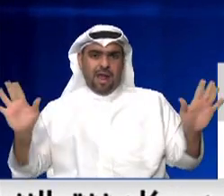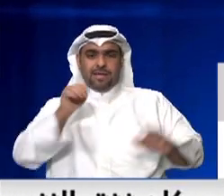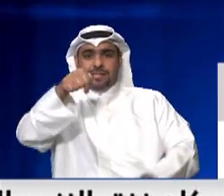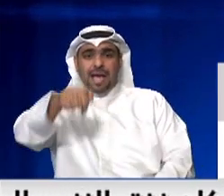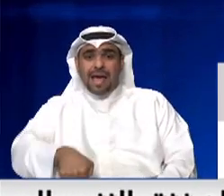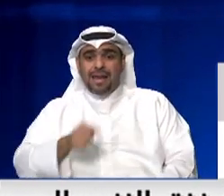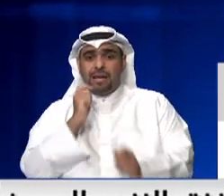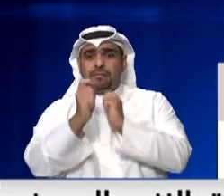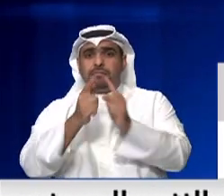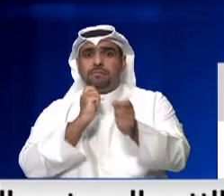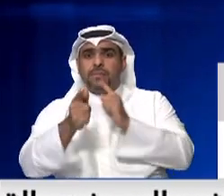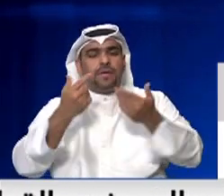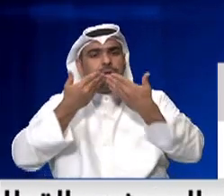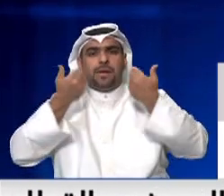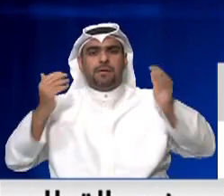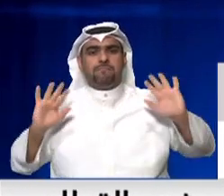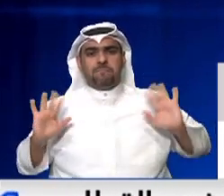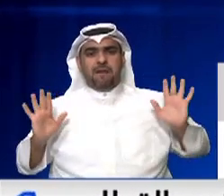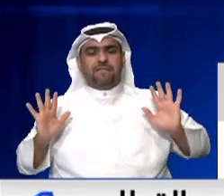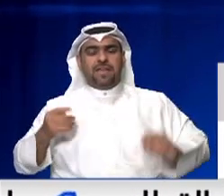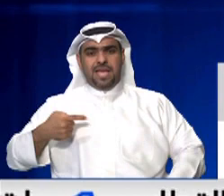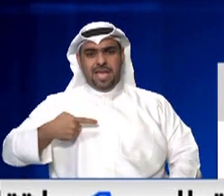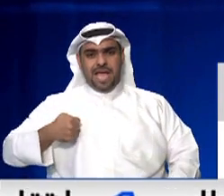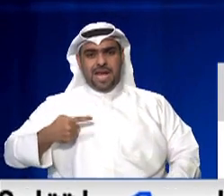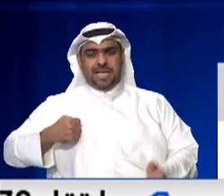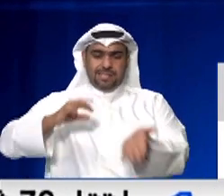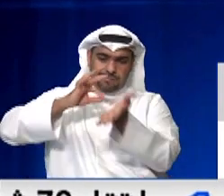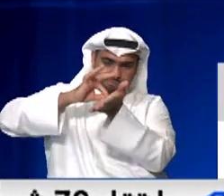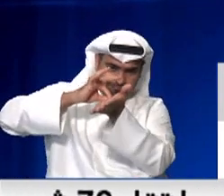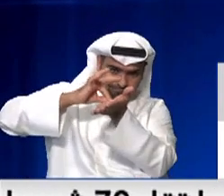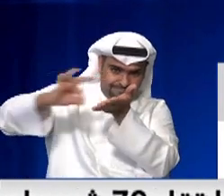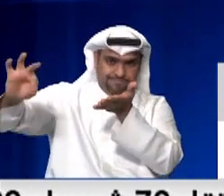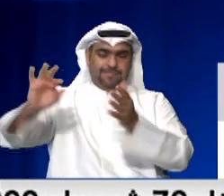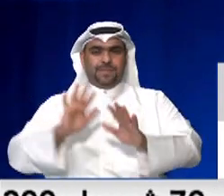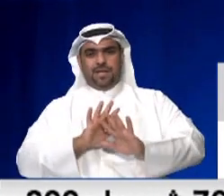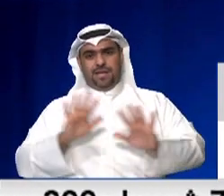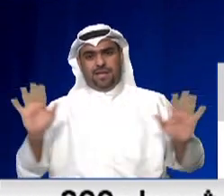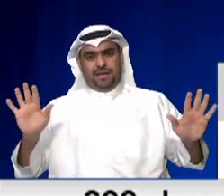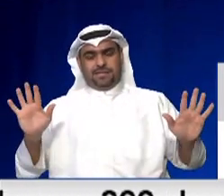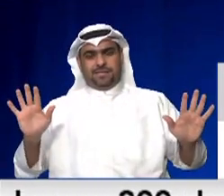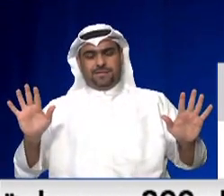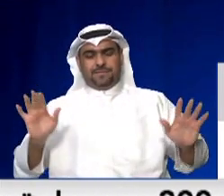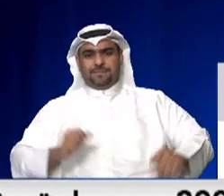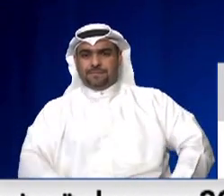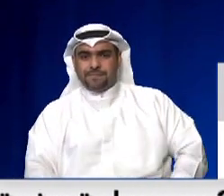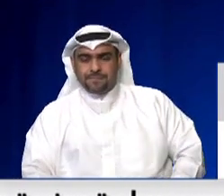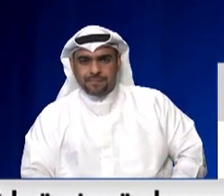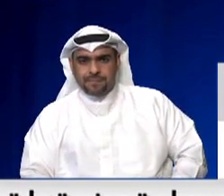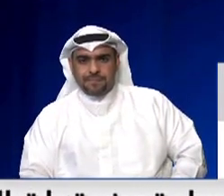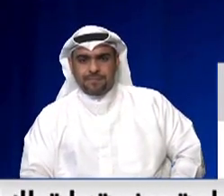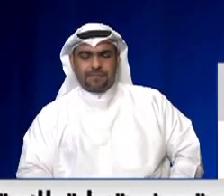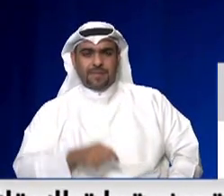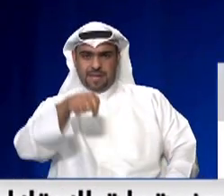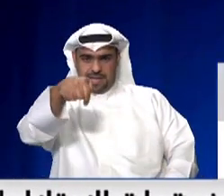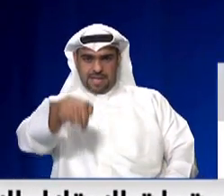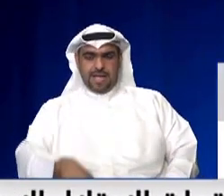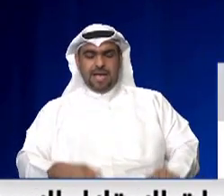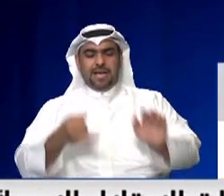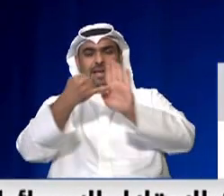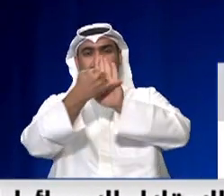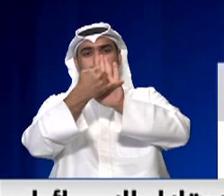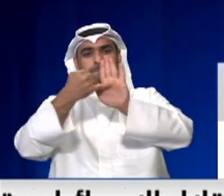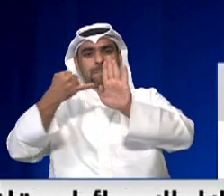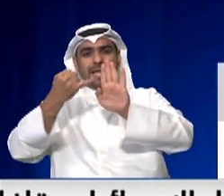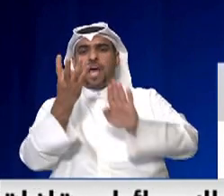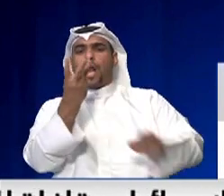للعقارات المحلية من سجل الصناديق لديها عقب الانتهاء من أعمال التصفية. وبحسب المادة الرابعة